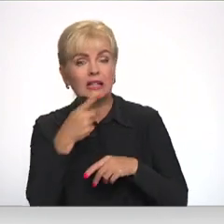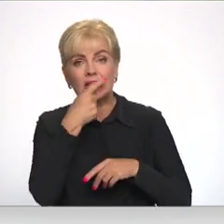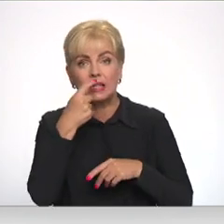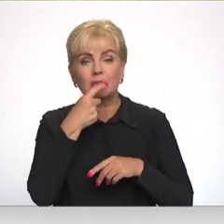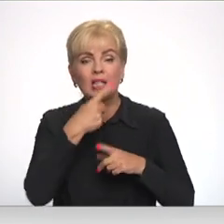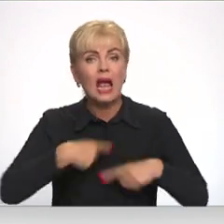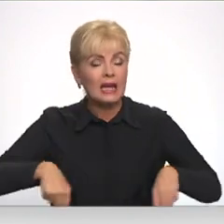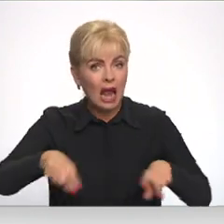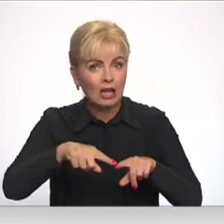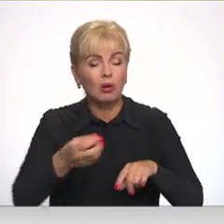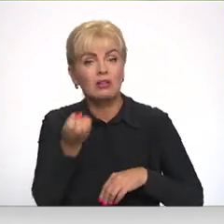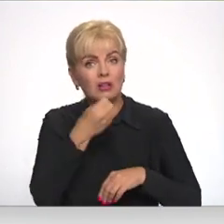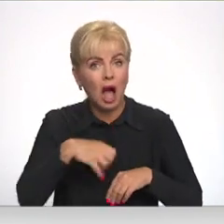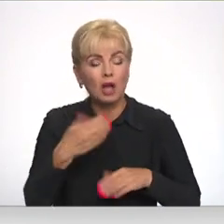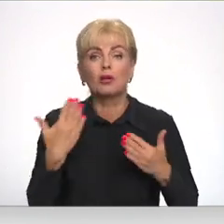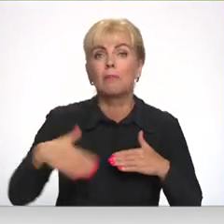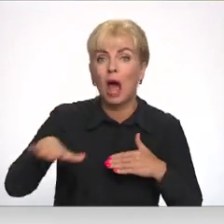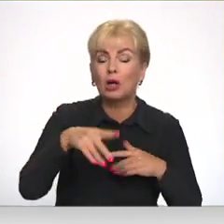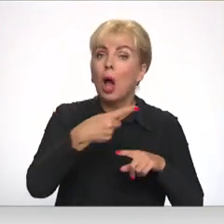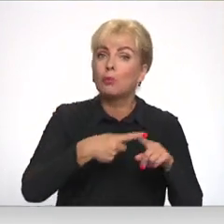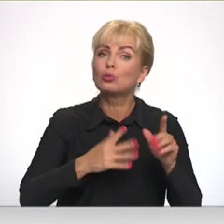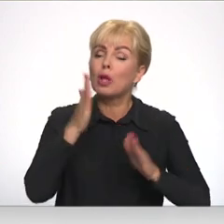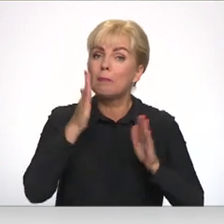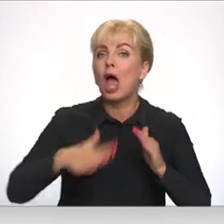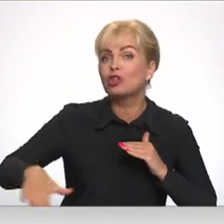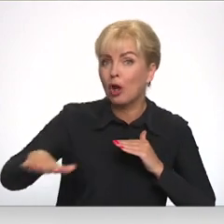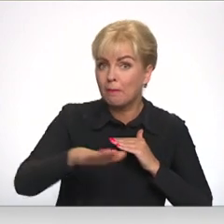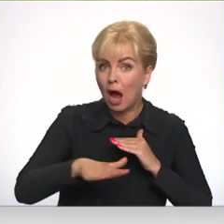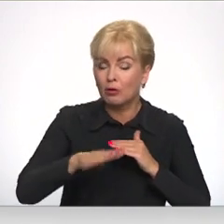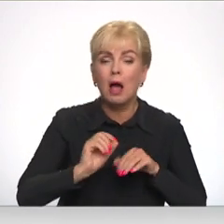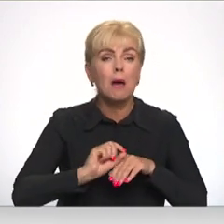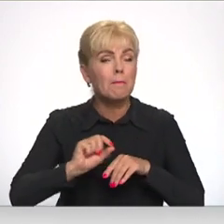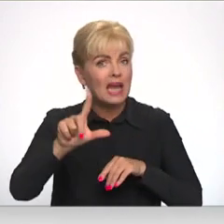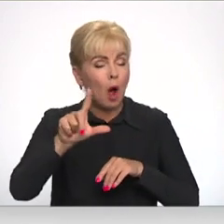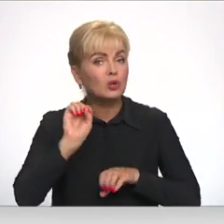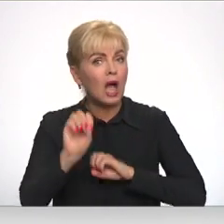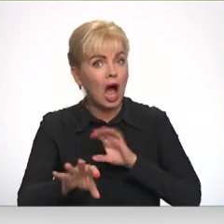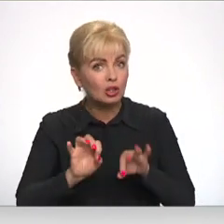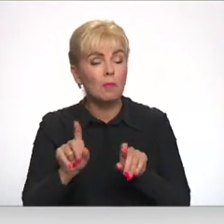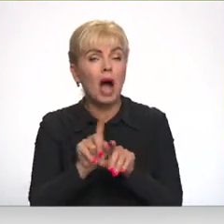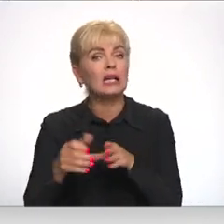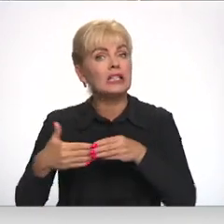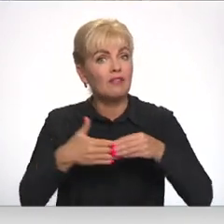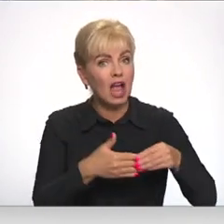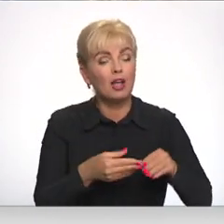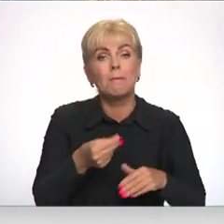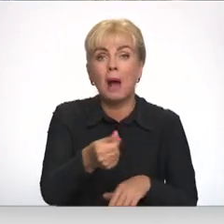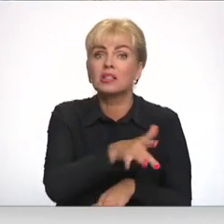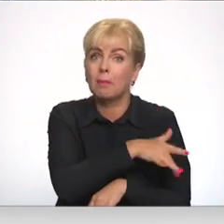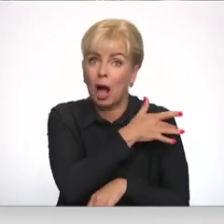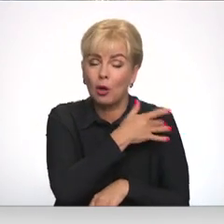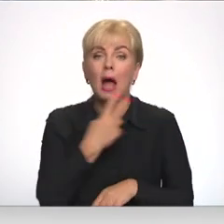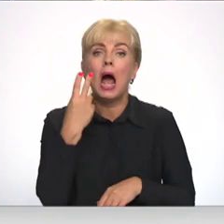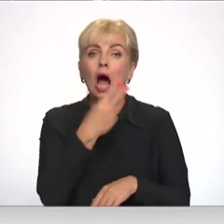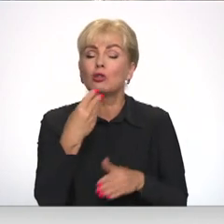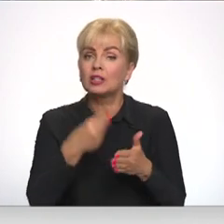dārzu un parku. Puse no tiem ir meža parks. Audzis ir ne tikai atkritumu daudzums, bet arī to izvešanas maksa. Apsaimniekošanas